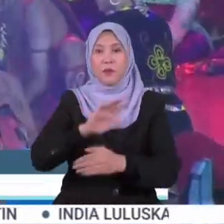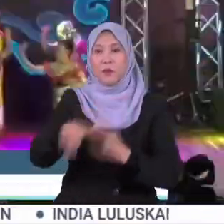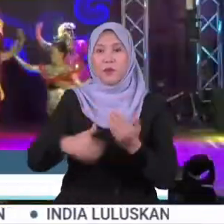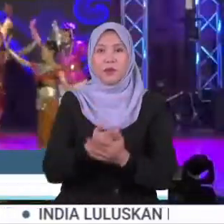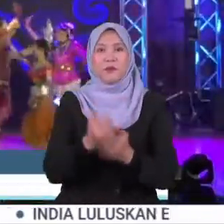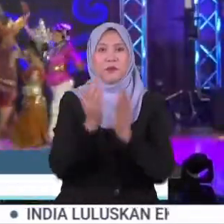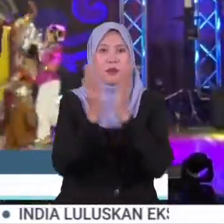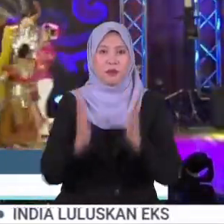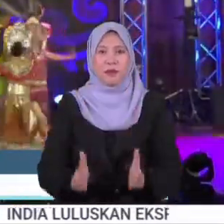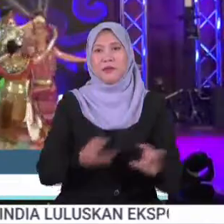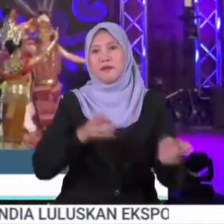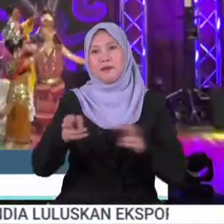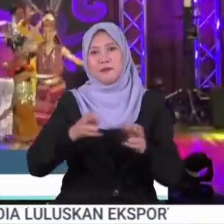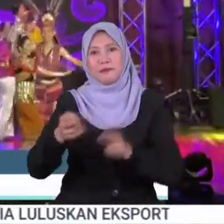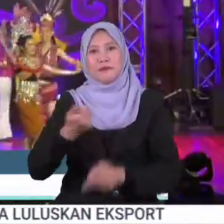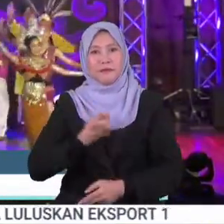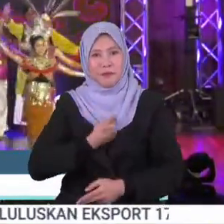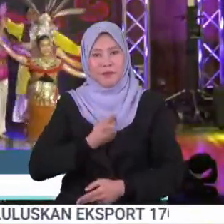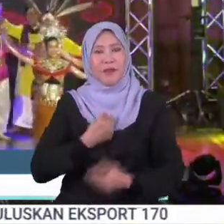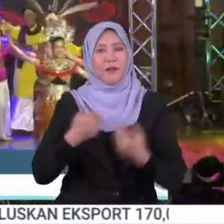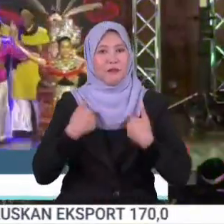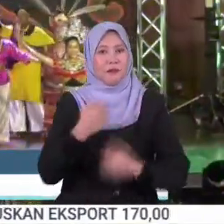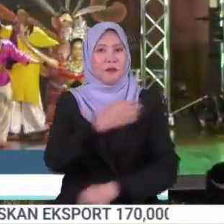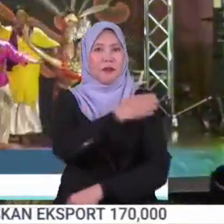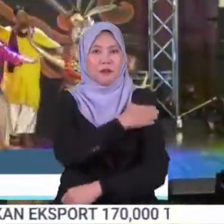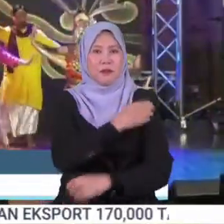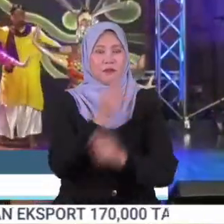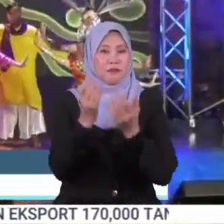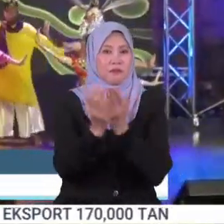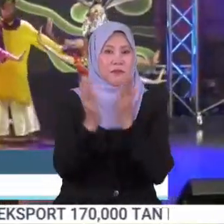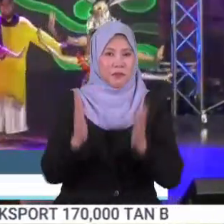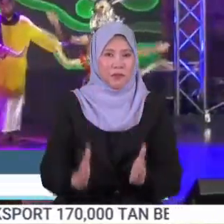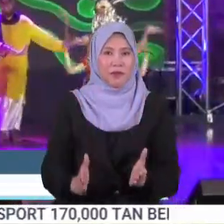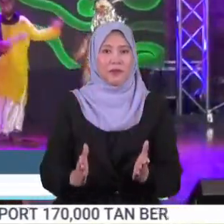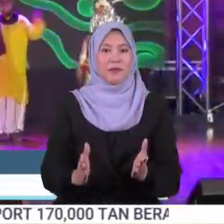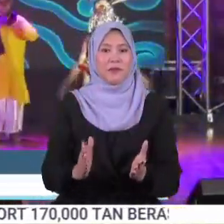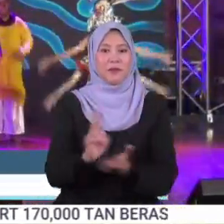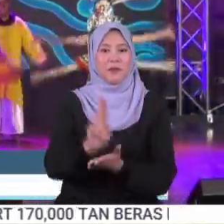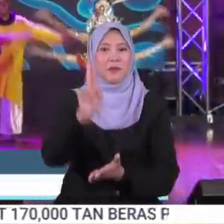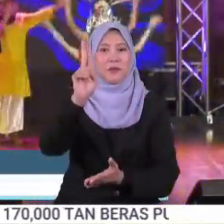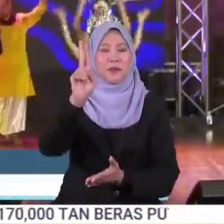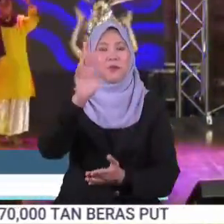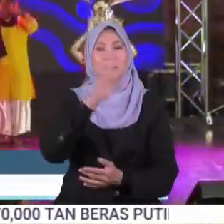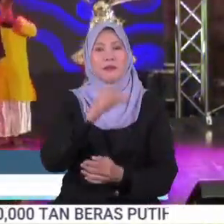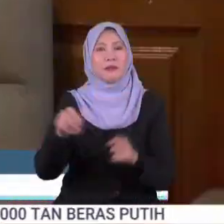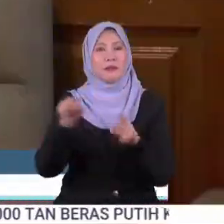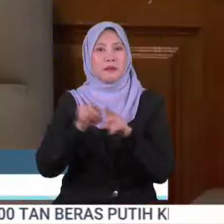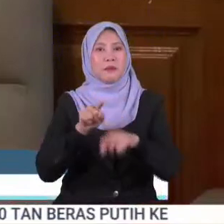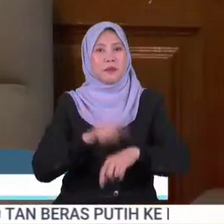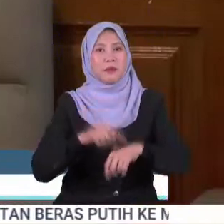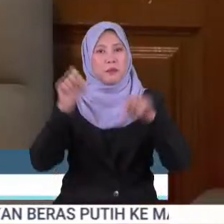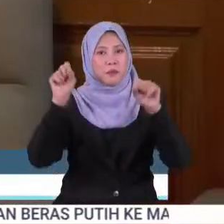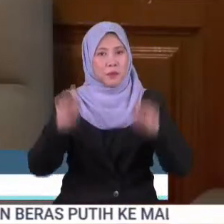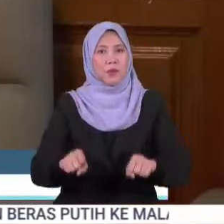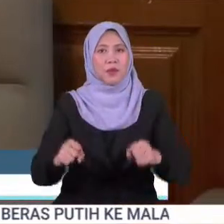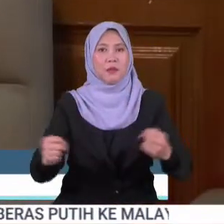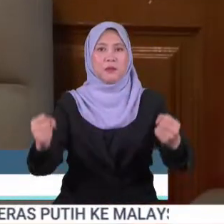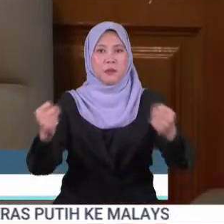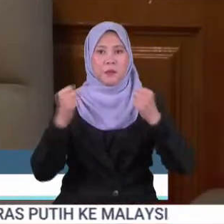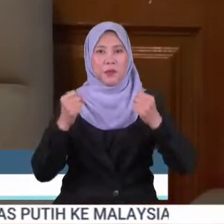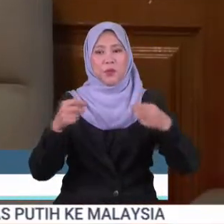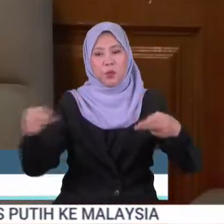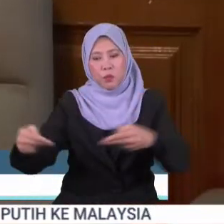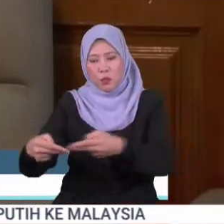menguruskan sendiri. So adanya juga elemen pemerkasaan mahasiswa dan pada masa yang sama juga dapat mengukuhkan